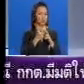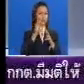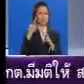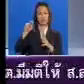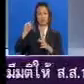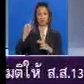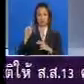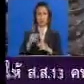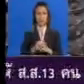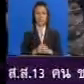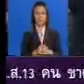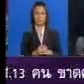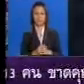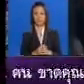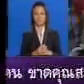ริค่ะ